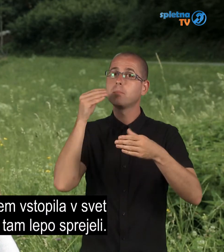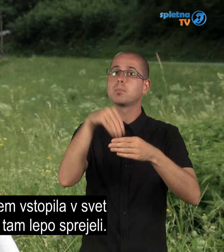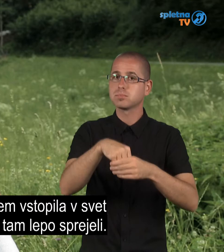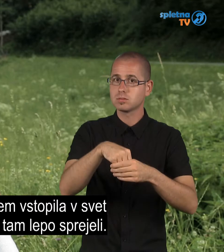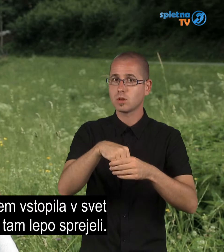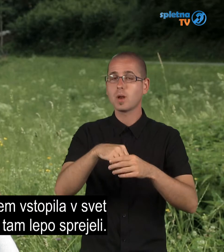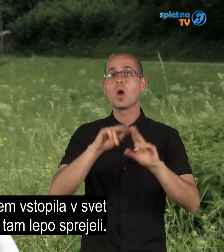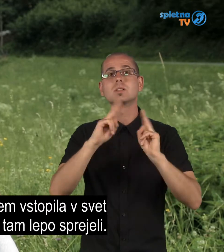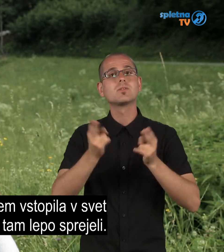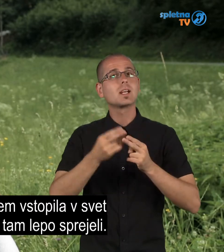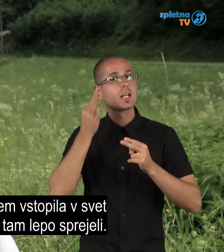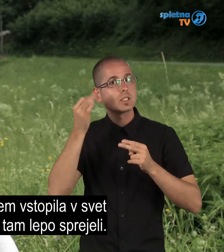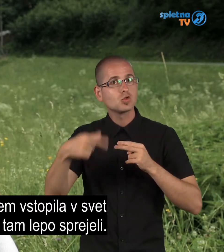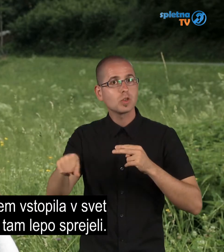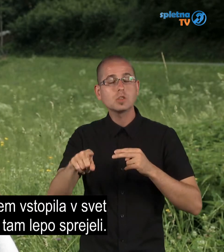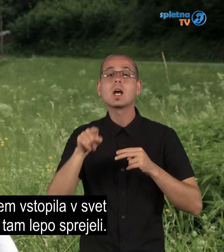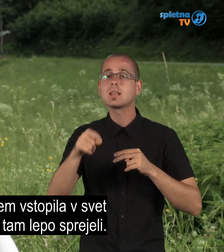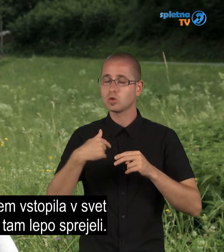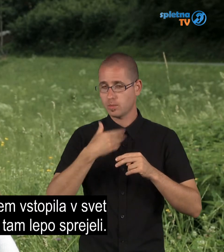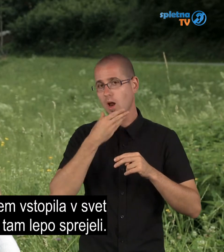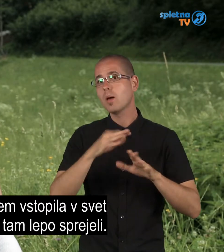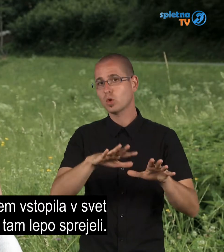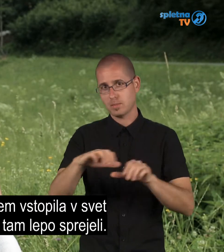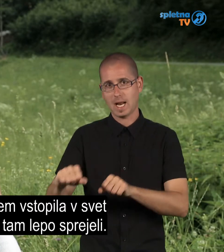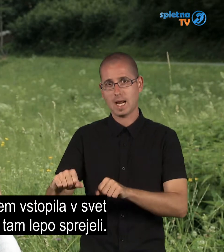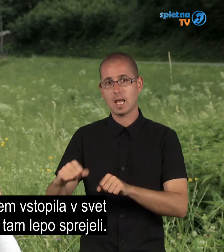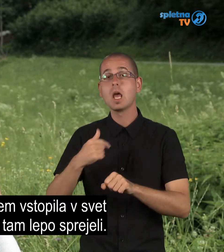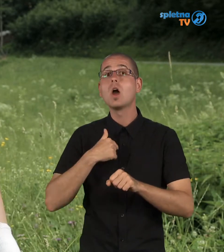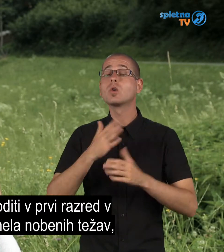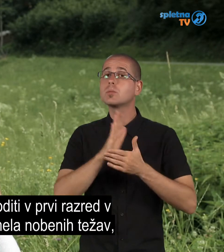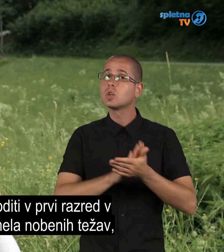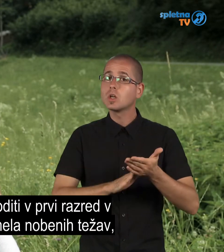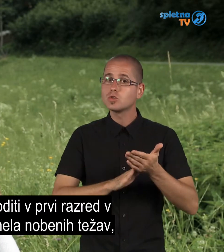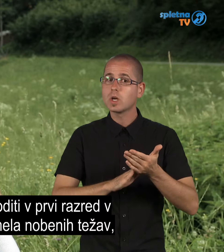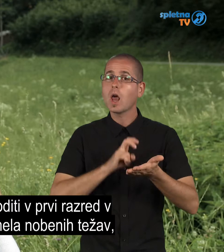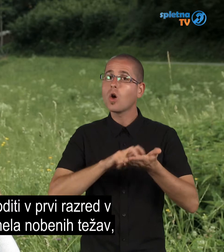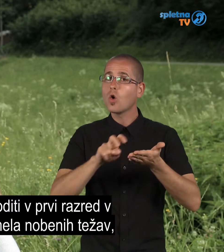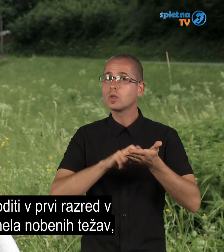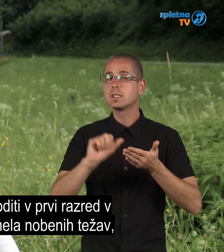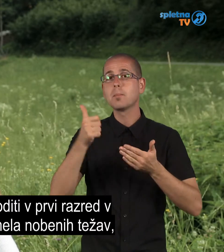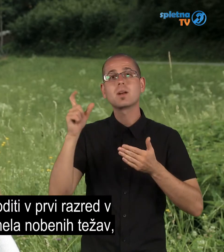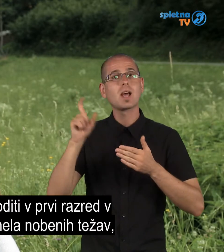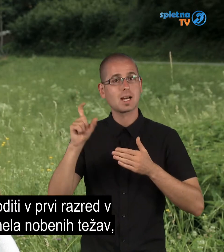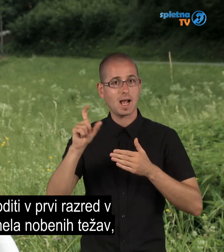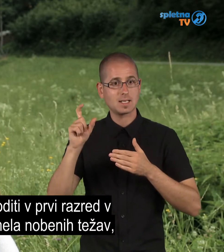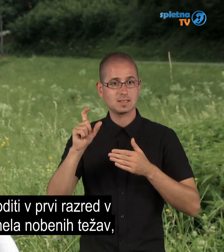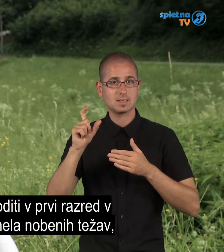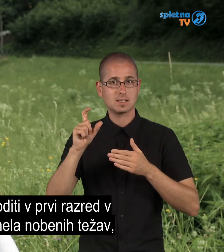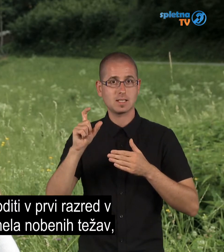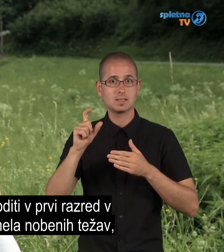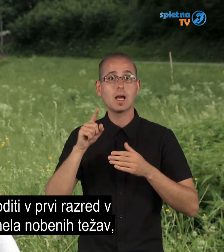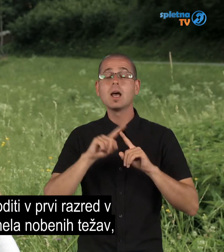svet slišeči in so me tam lepo sprejeli. Ko sem začela hoditi v 1. razred v